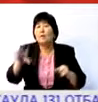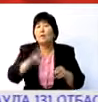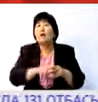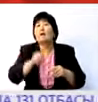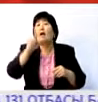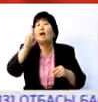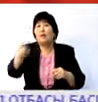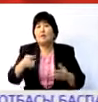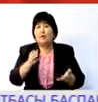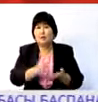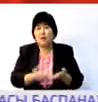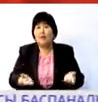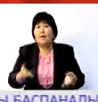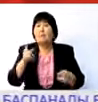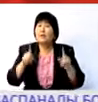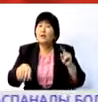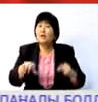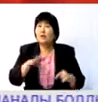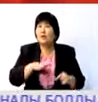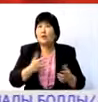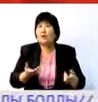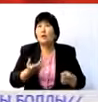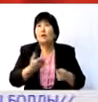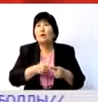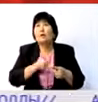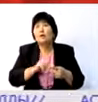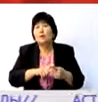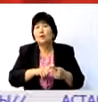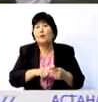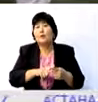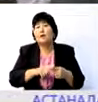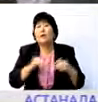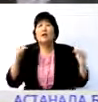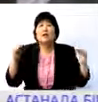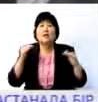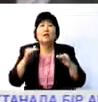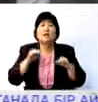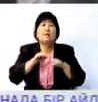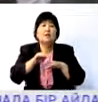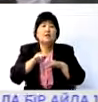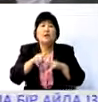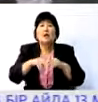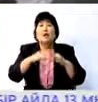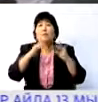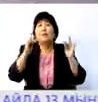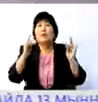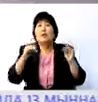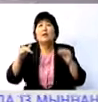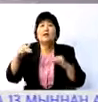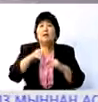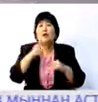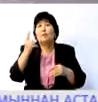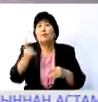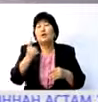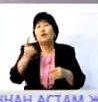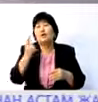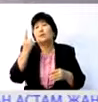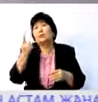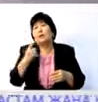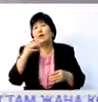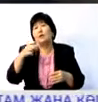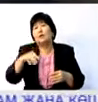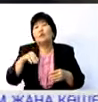тұрады. Кейде мына сол кептелістің көптігінен мына переездің аузында 1 сағат 40 минутқа дейін